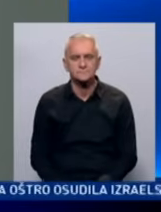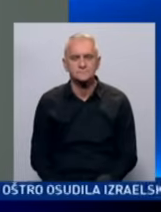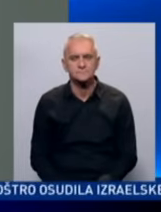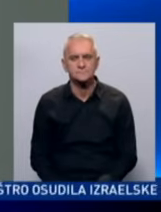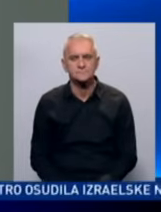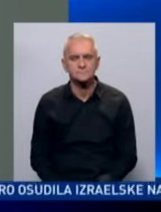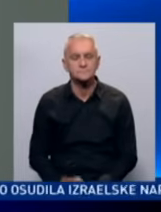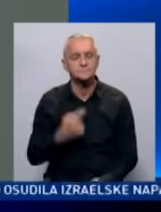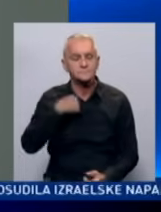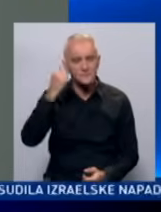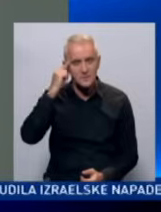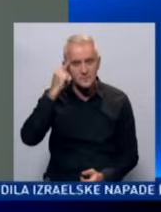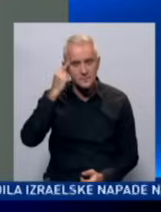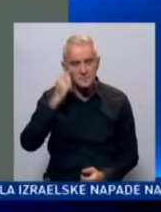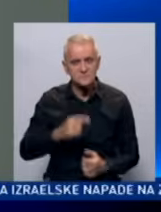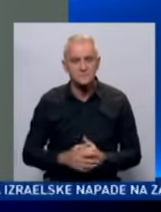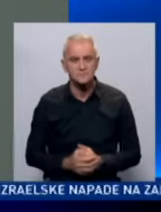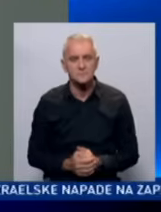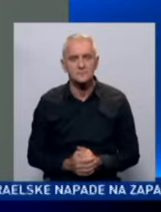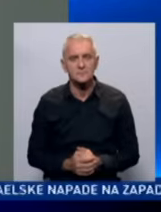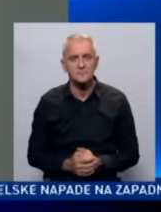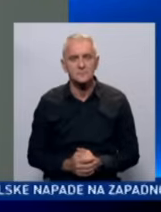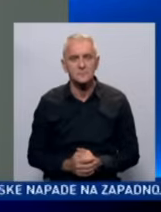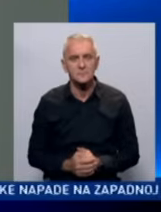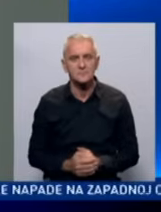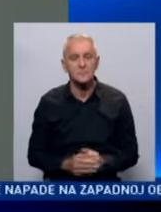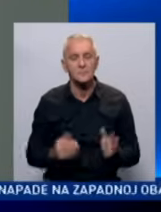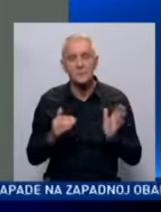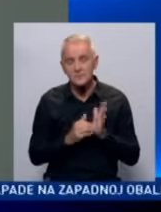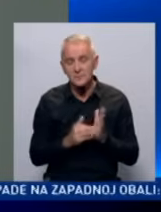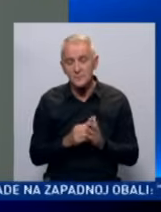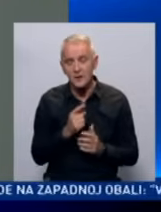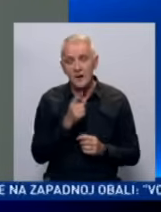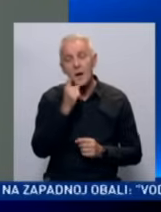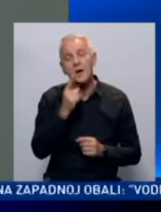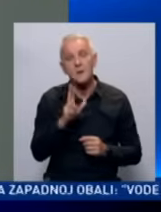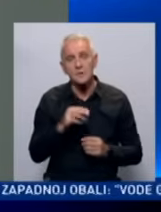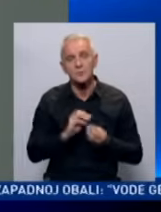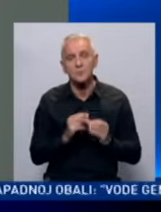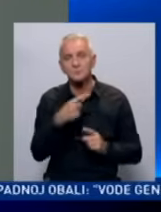I mislim da treba ljubiti i posljedice za takva ponašanja.